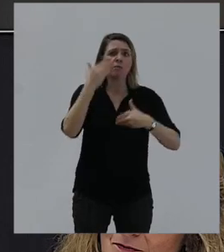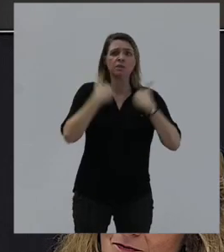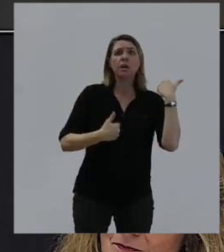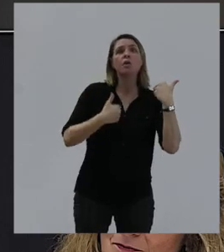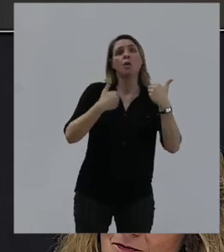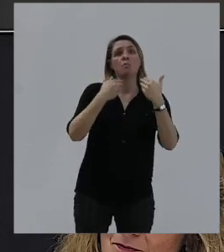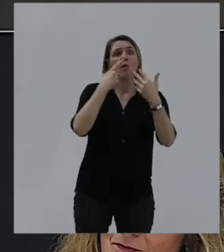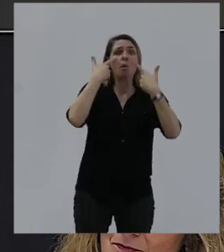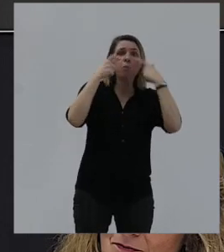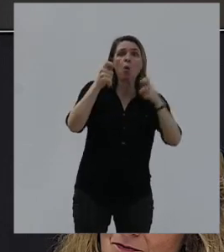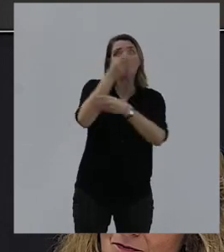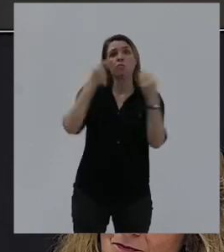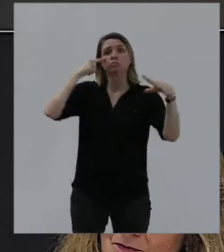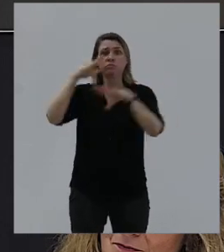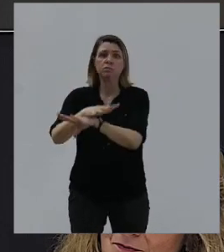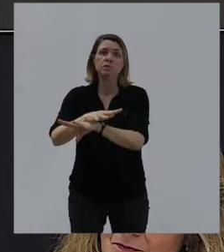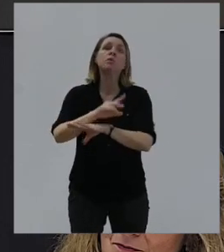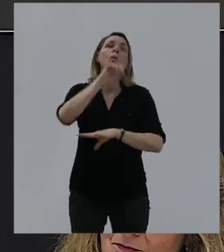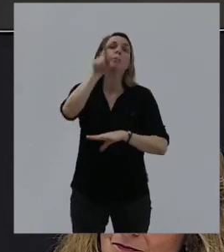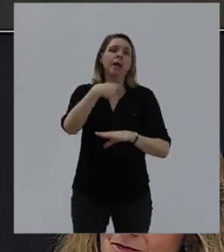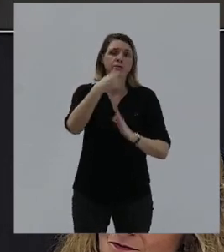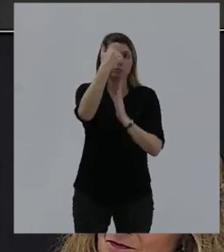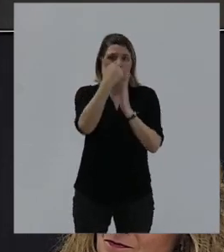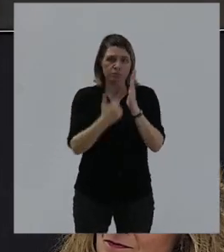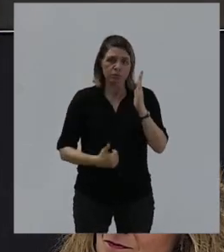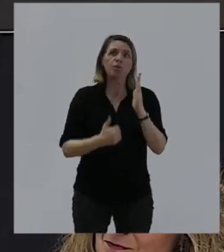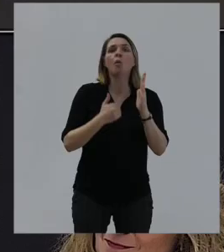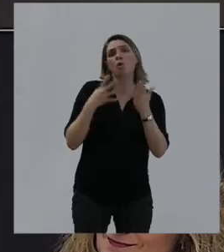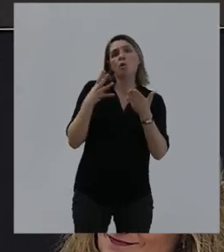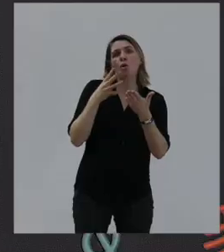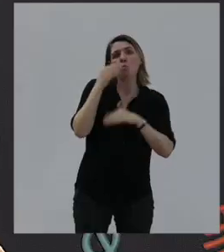visibles et invisibles. Tout n'est pas dit, bien sûr, le reste est dans notre programme.